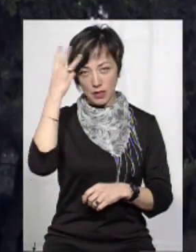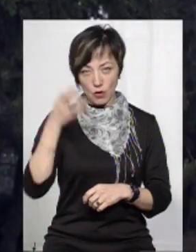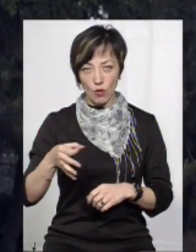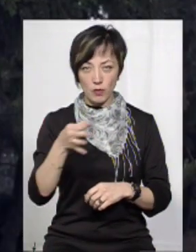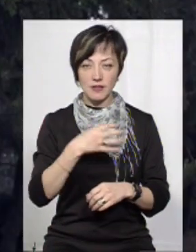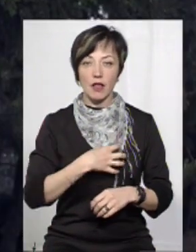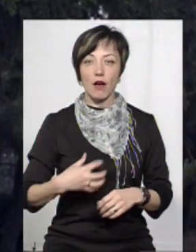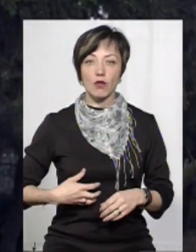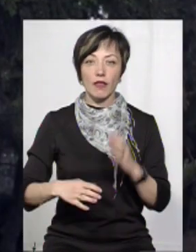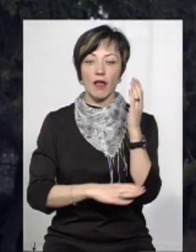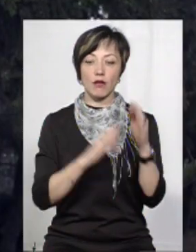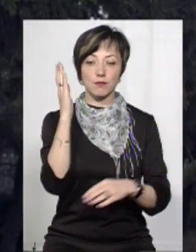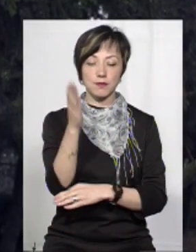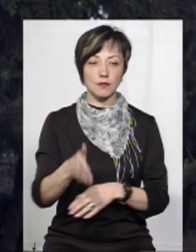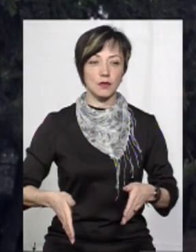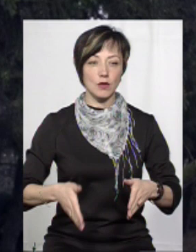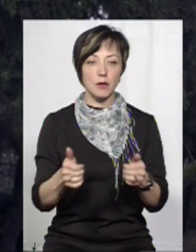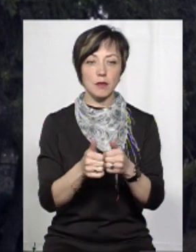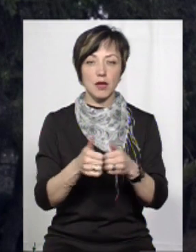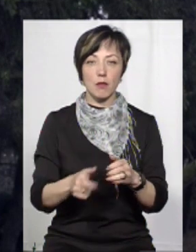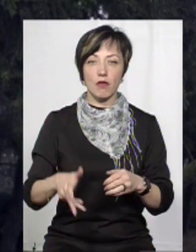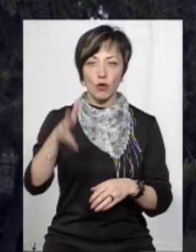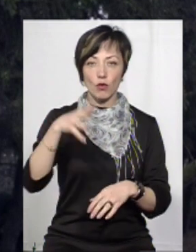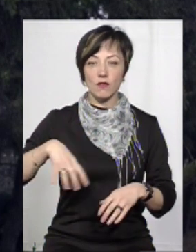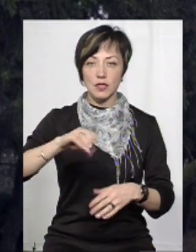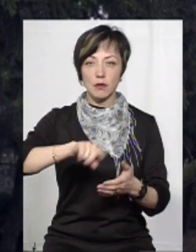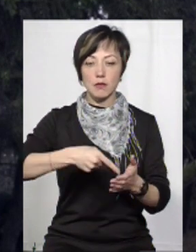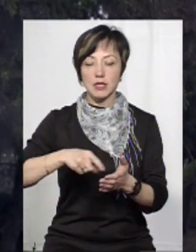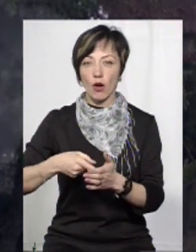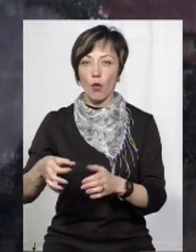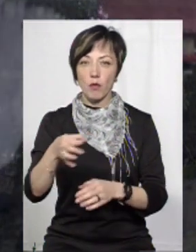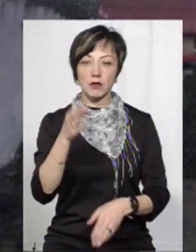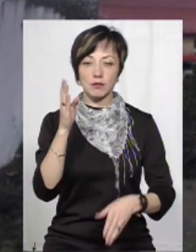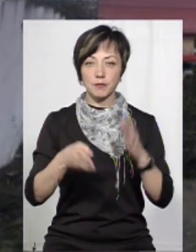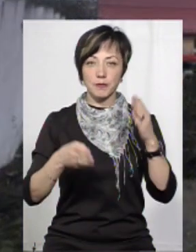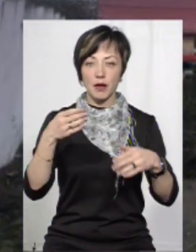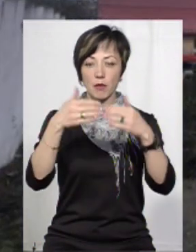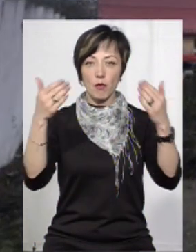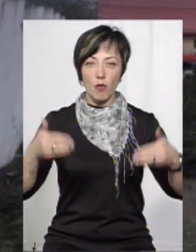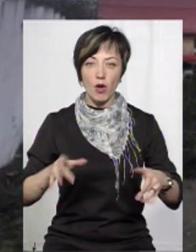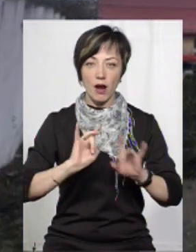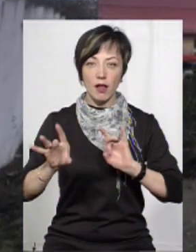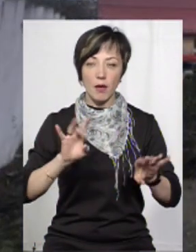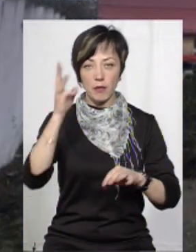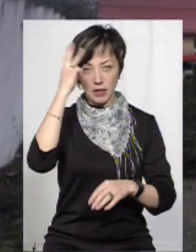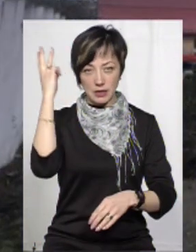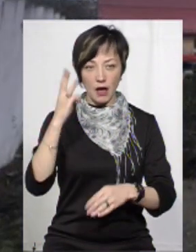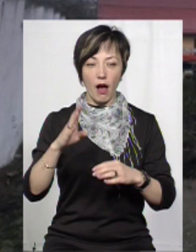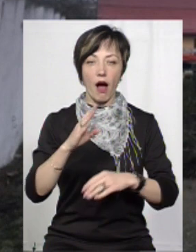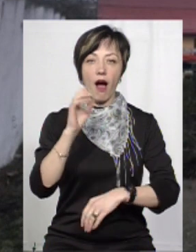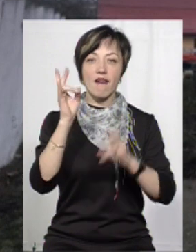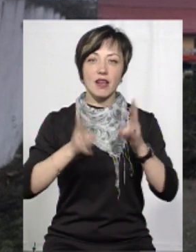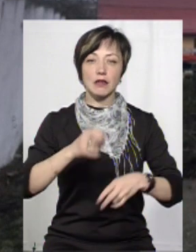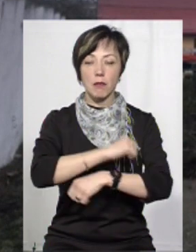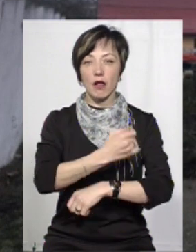в Славуті дерево впало на дорогу біля багатоповерхівки, в усіх містах області падали білборди, рекламні щити, в Хмельницькому впав аварійний балкон,